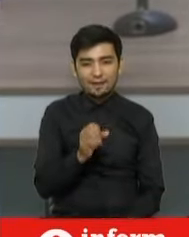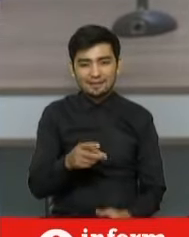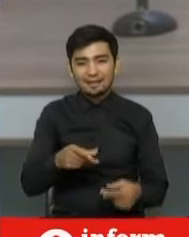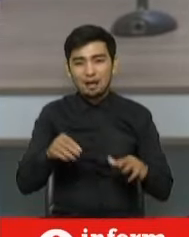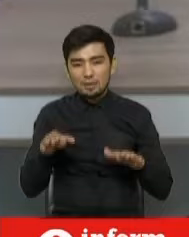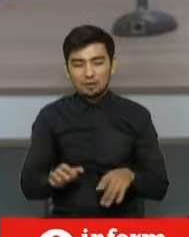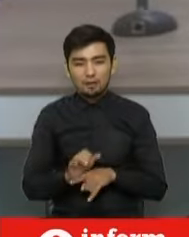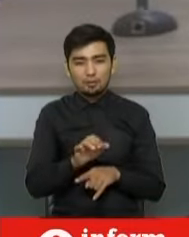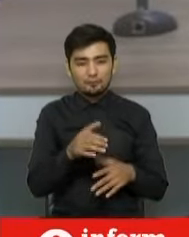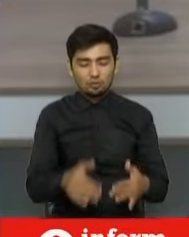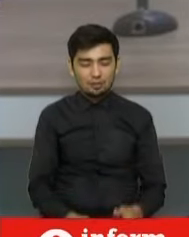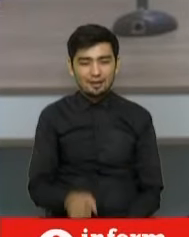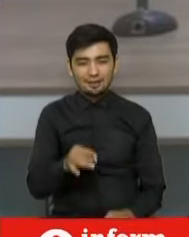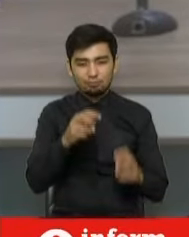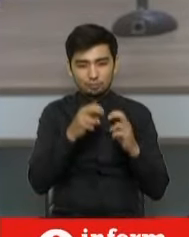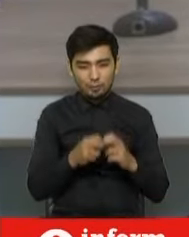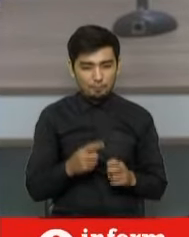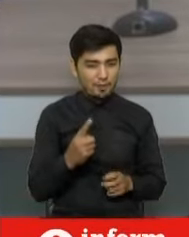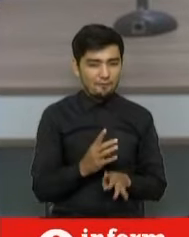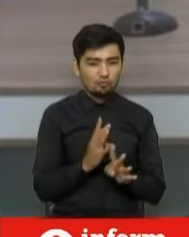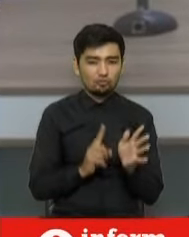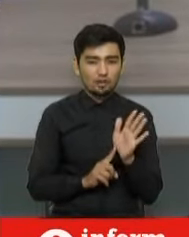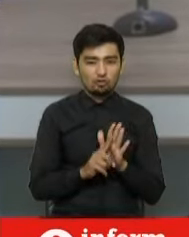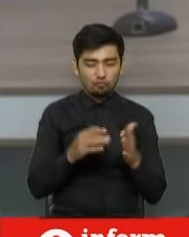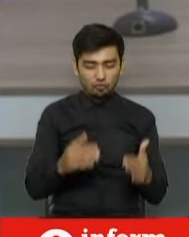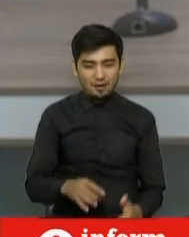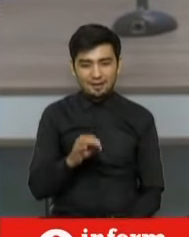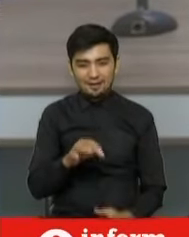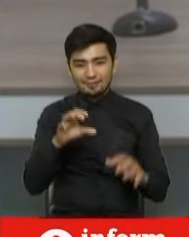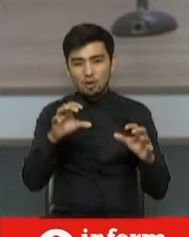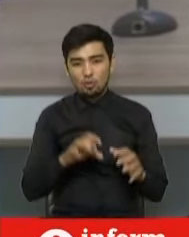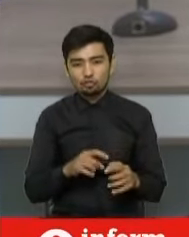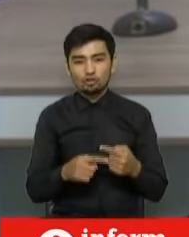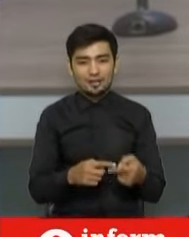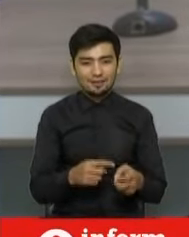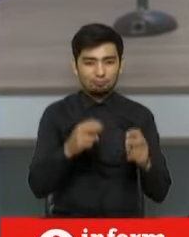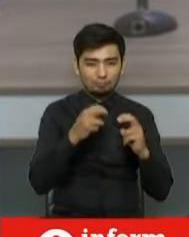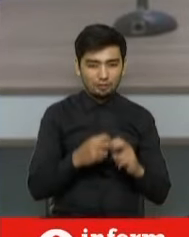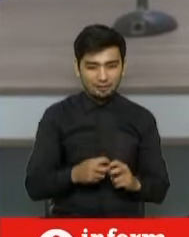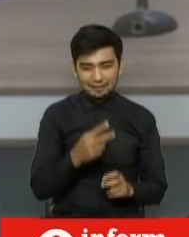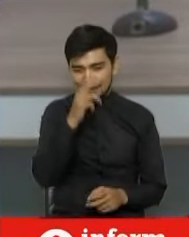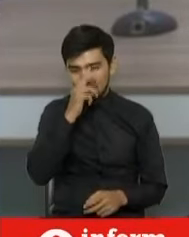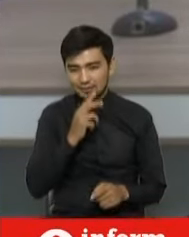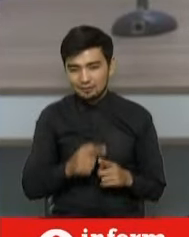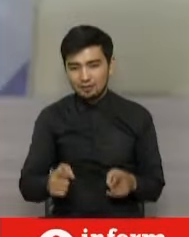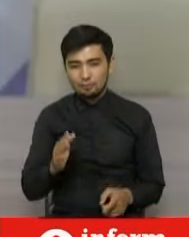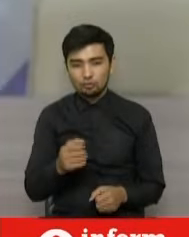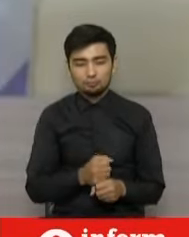орнына жіберілді. Тергеудің бірінші кезеңі басталып кетті. Жалпы заң аясында тергеу жұмыстары 3 ай ішінде жүргізілетін болады.